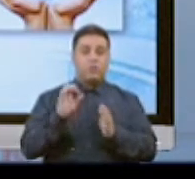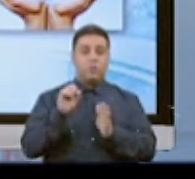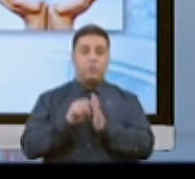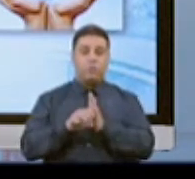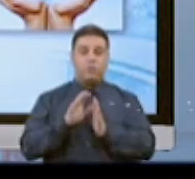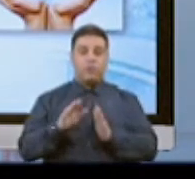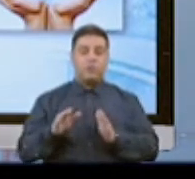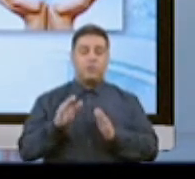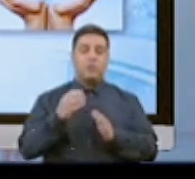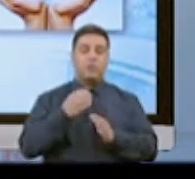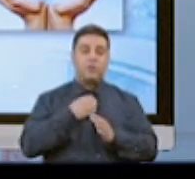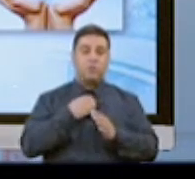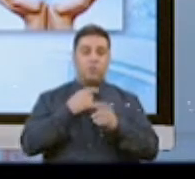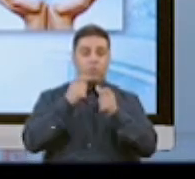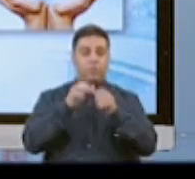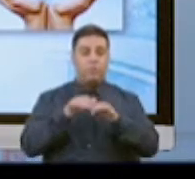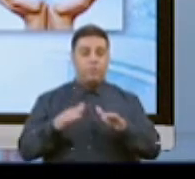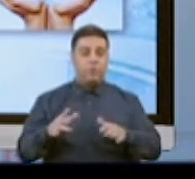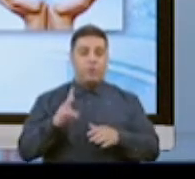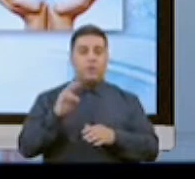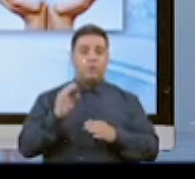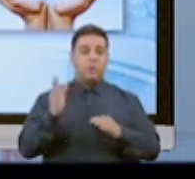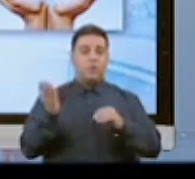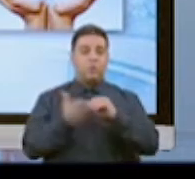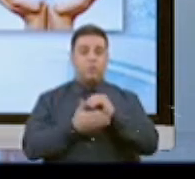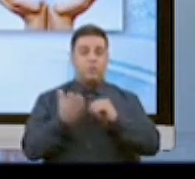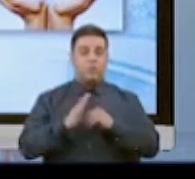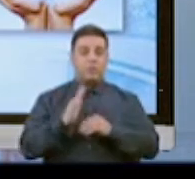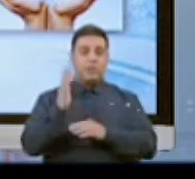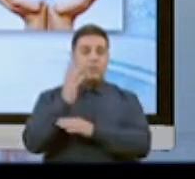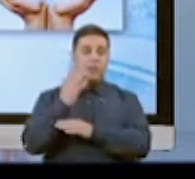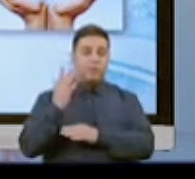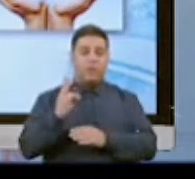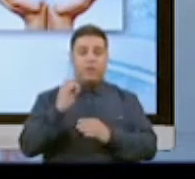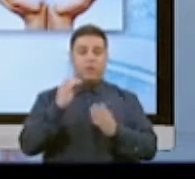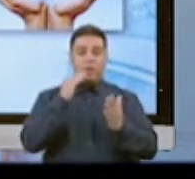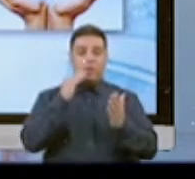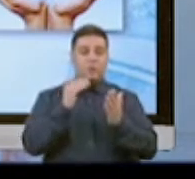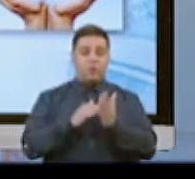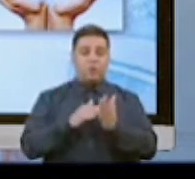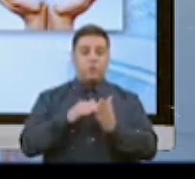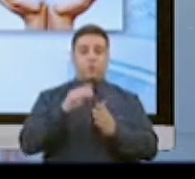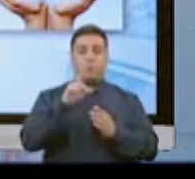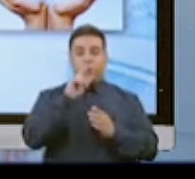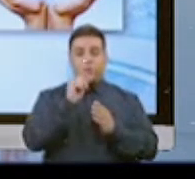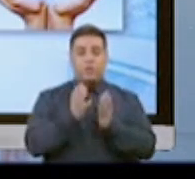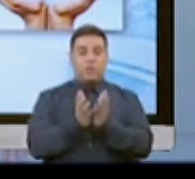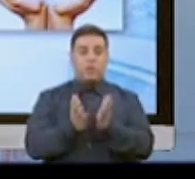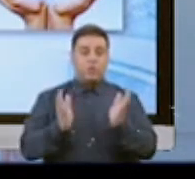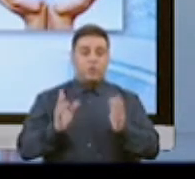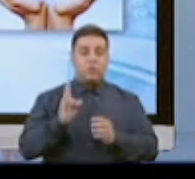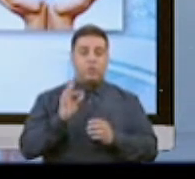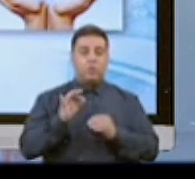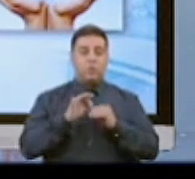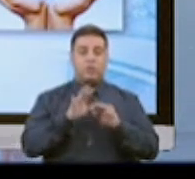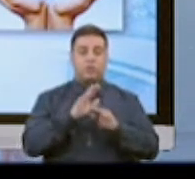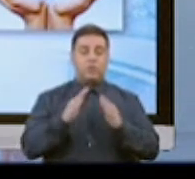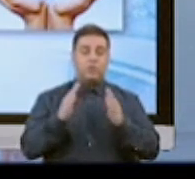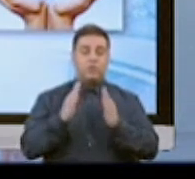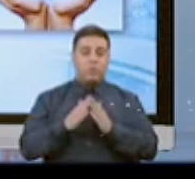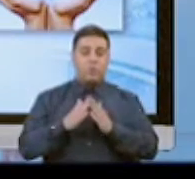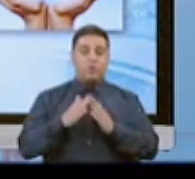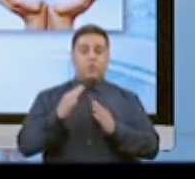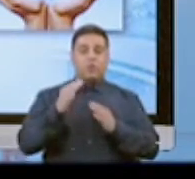насекомых, птиц и животных. Не рубите деревья, не трогайте птичьи гнезда и не уносите домой